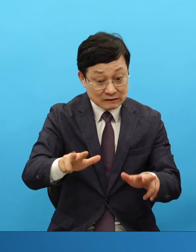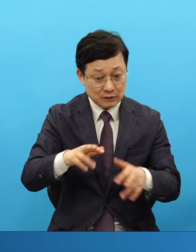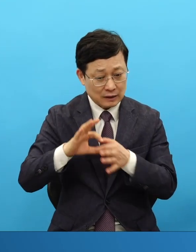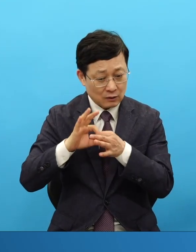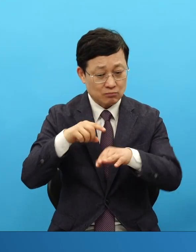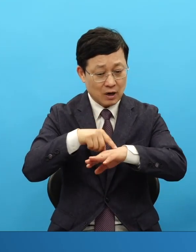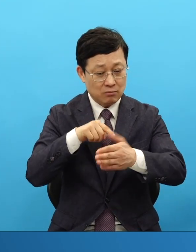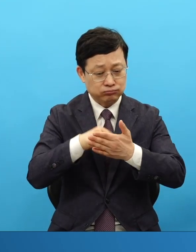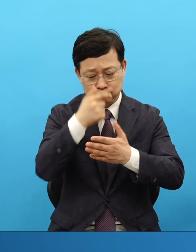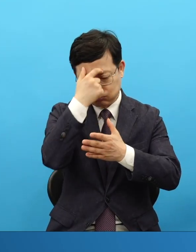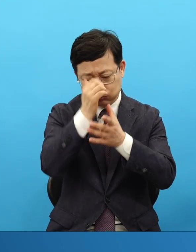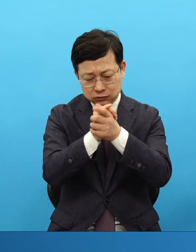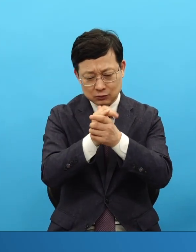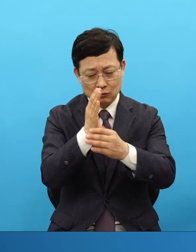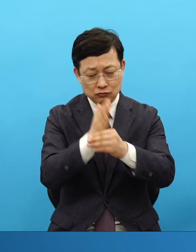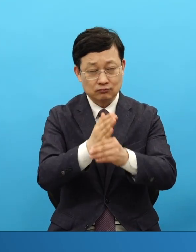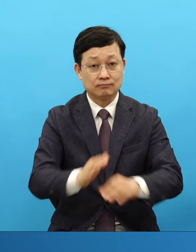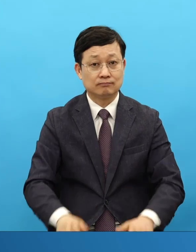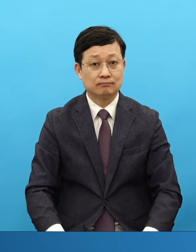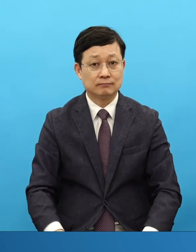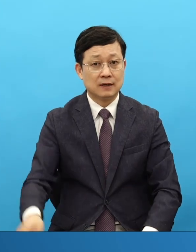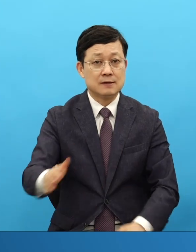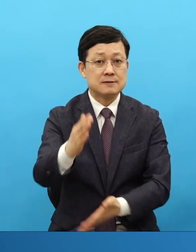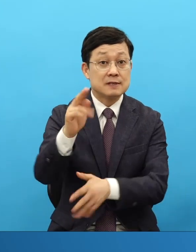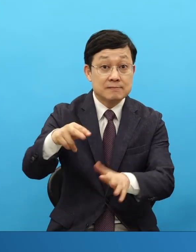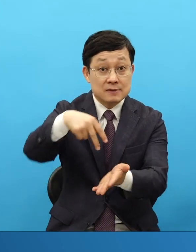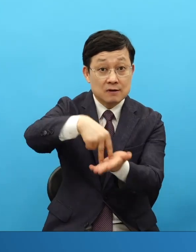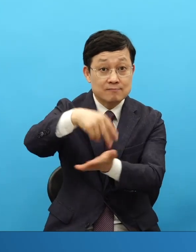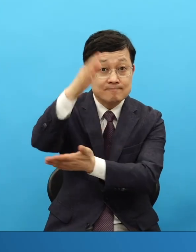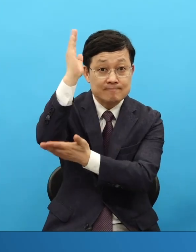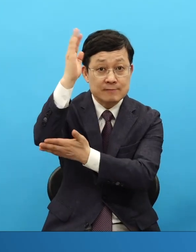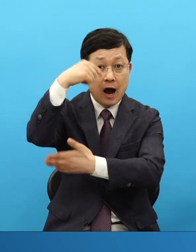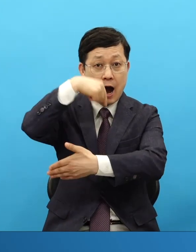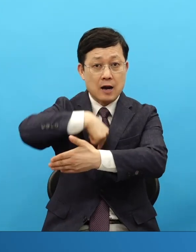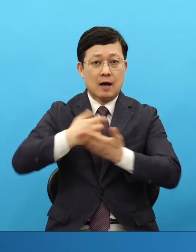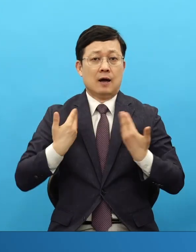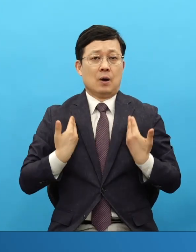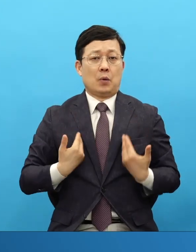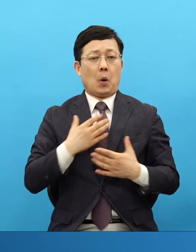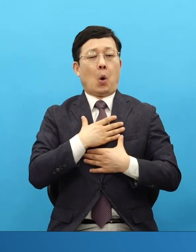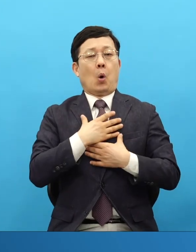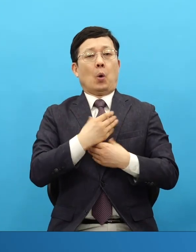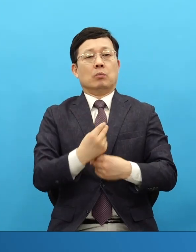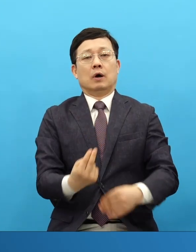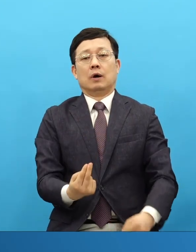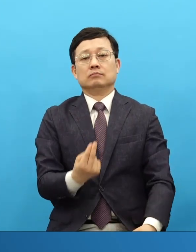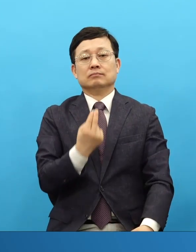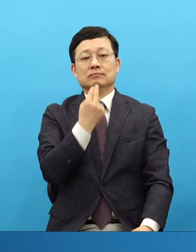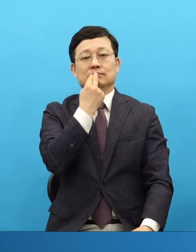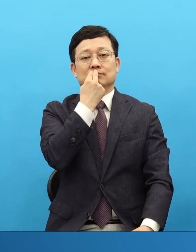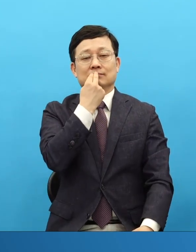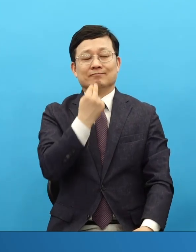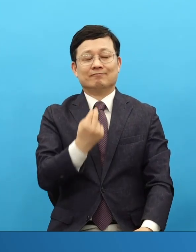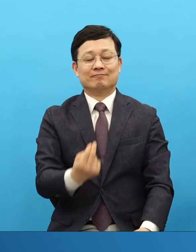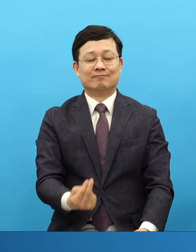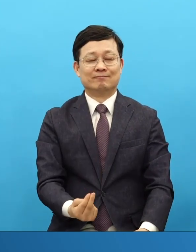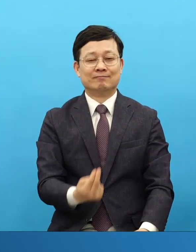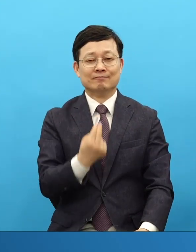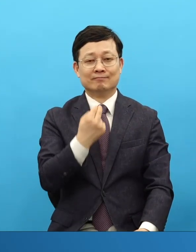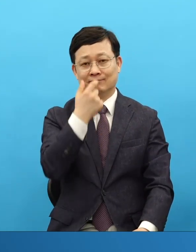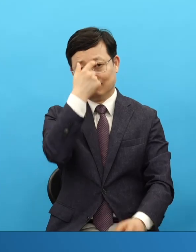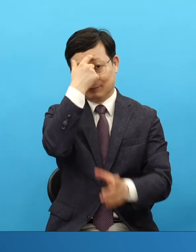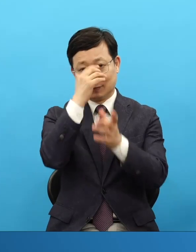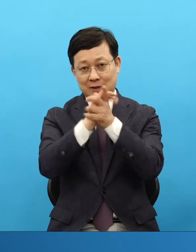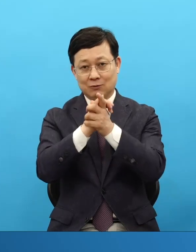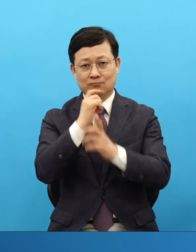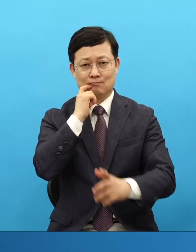it. 지금도 여러분, 저는 언제든지 늘 편안하게 이렇게 호흡을 의식하면서 하고 기도하고 그래요. Even